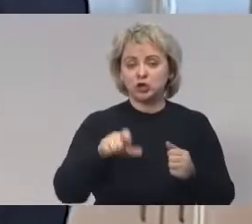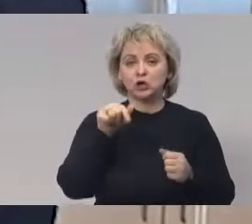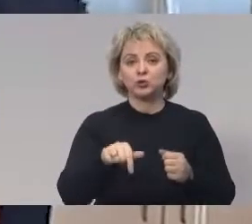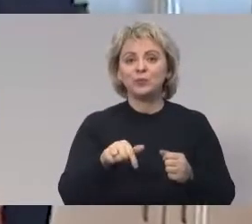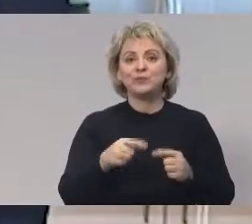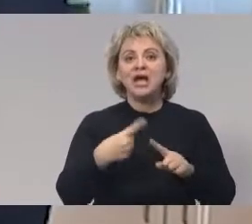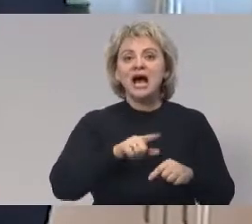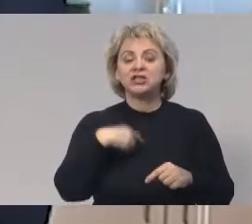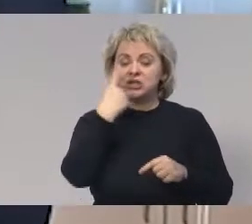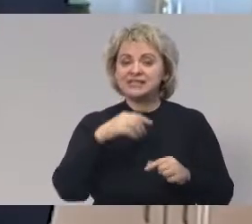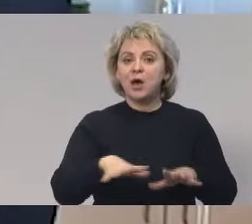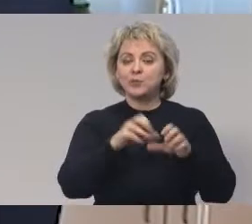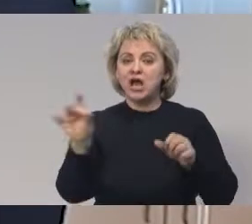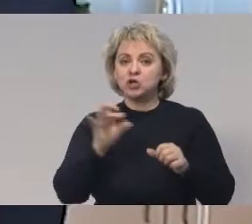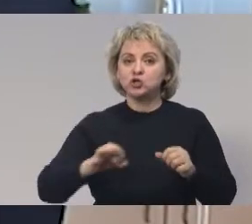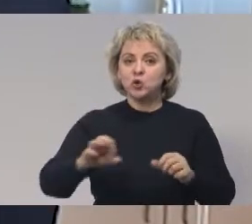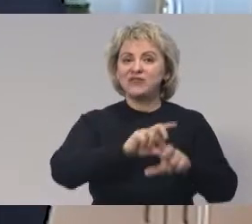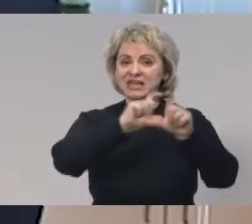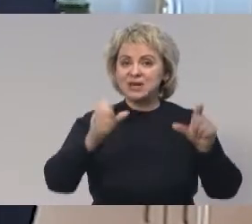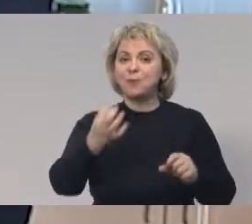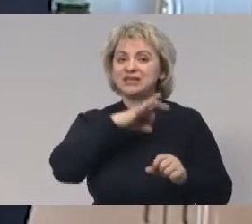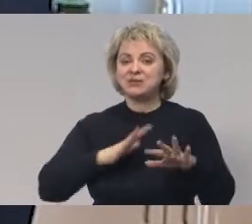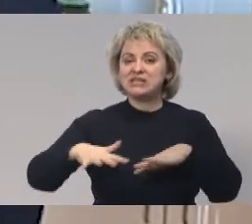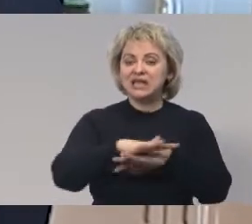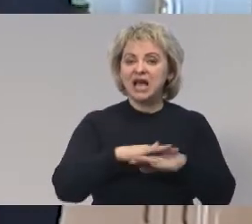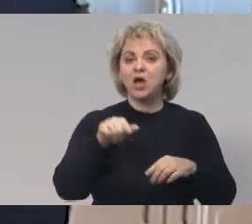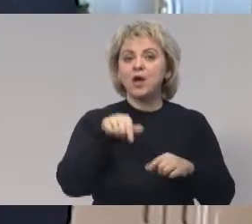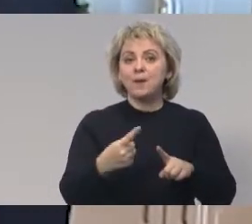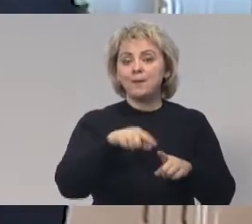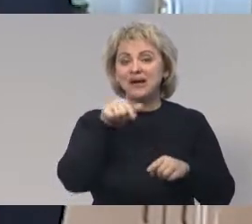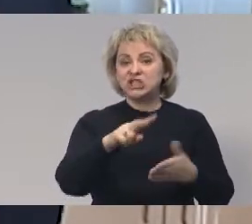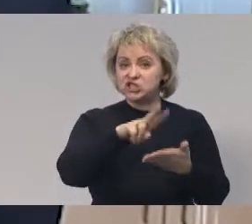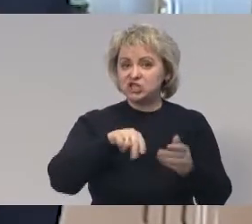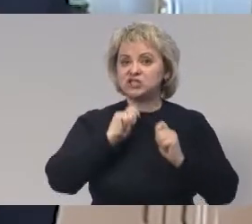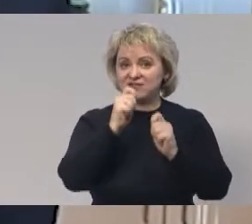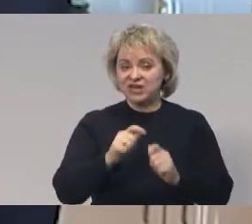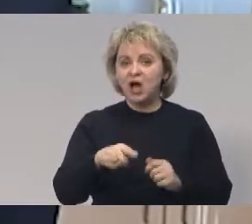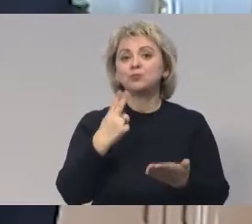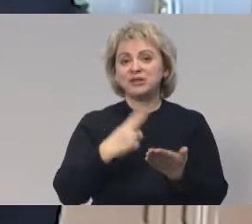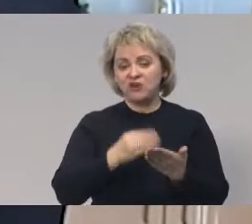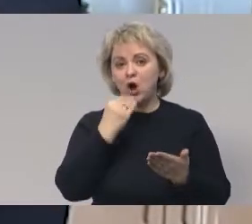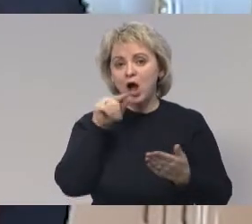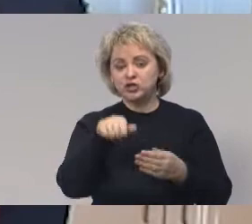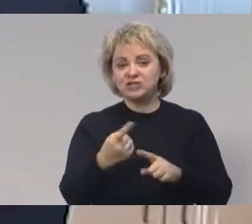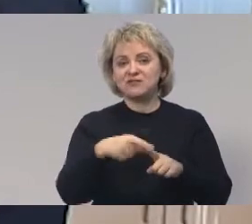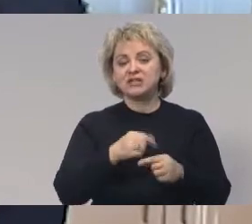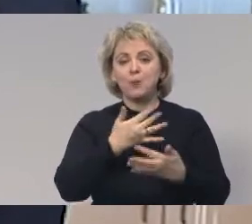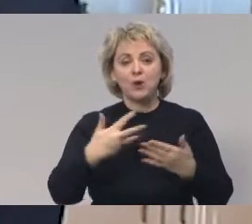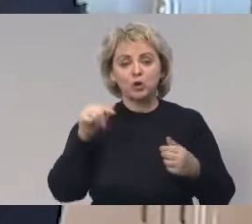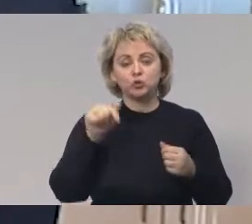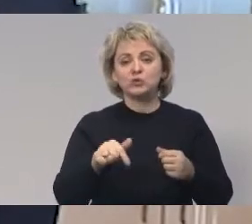От лица правительства Ростовской области, департамента потребительского рынка, представляем вам этот сертификат, который подтверждает качество производимой продукции